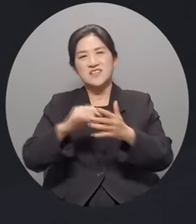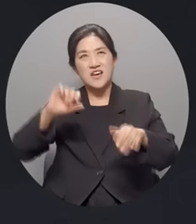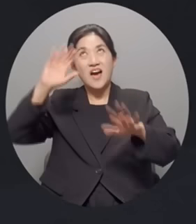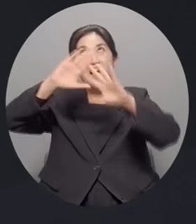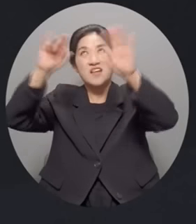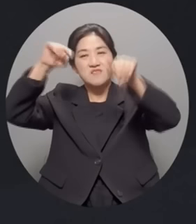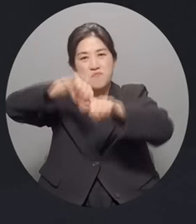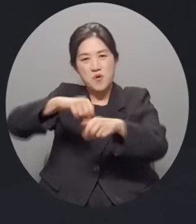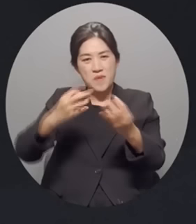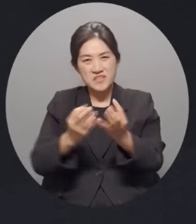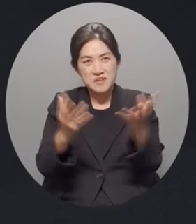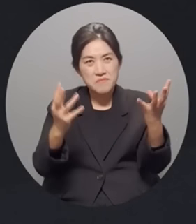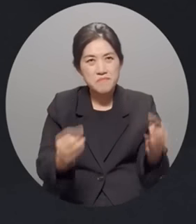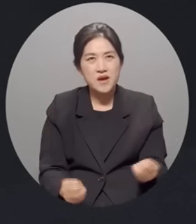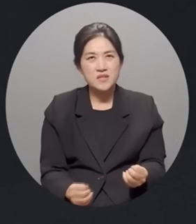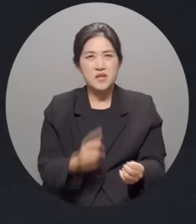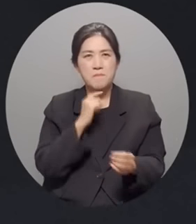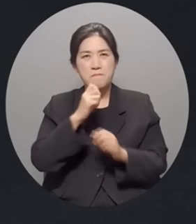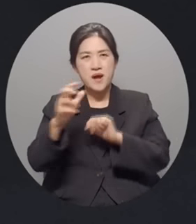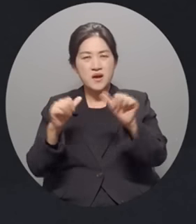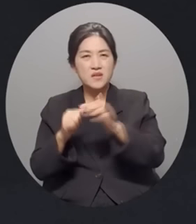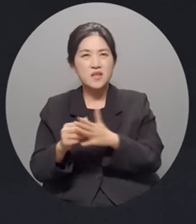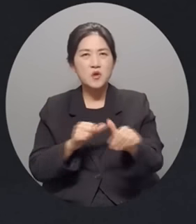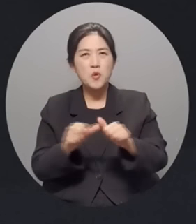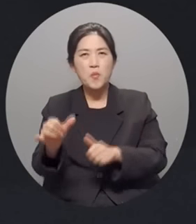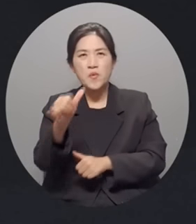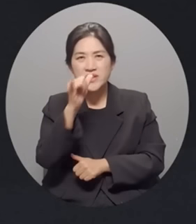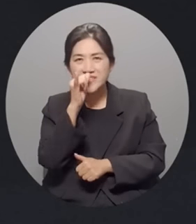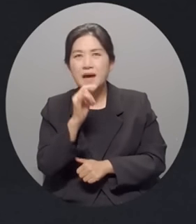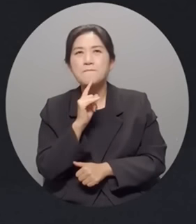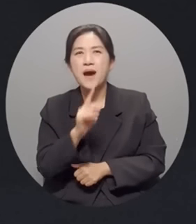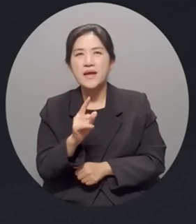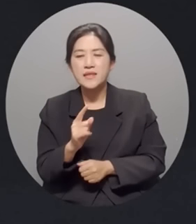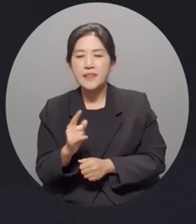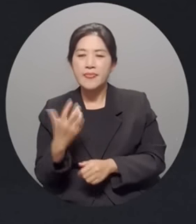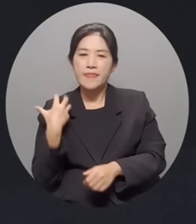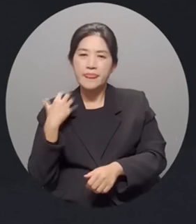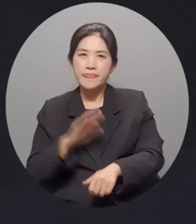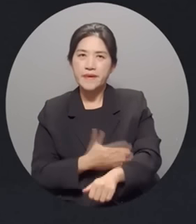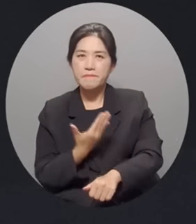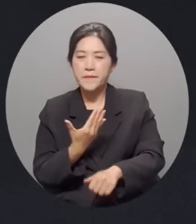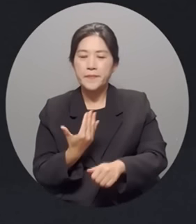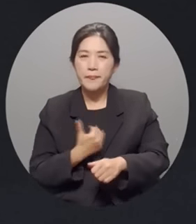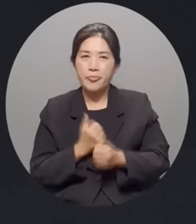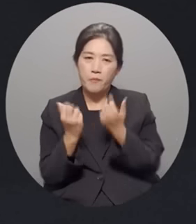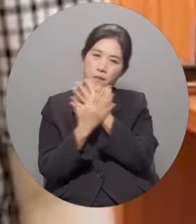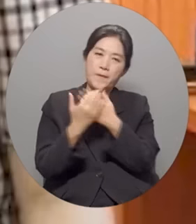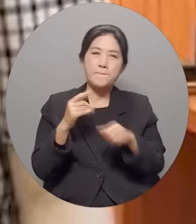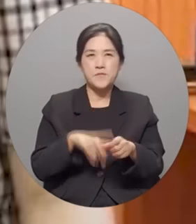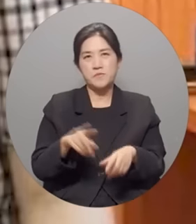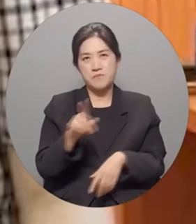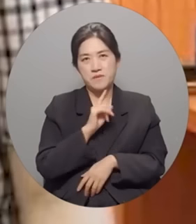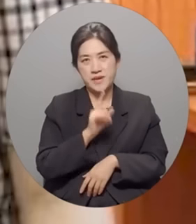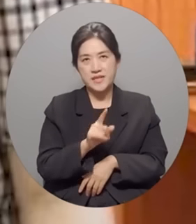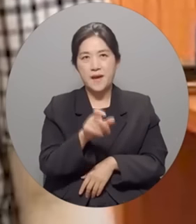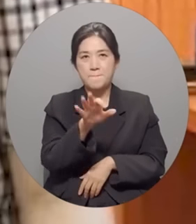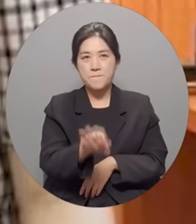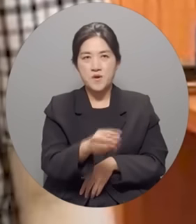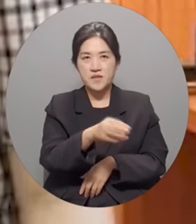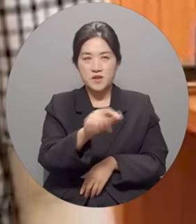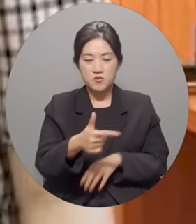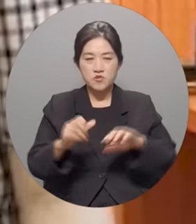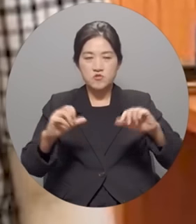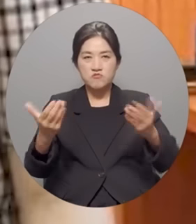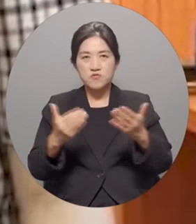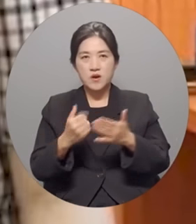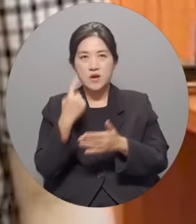가지 이야기 끝에 소문이 있음으로 끝난다 책임 소재 불분명하게라고 답했습니다 명태 씨는 국감 위증은